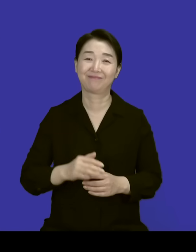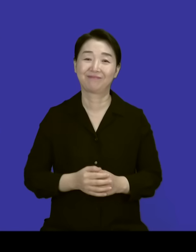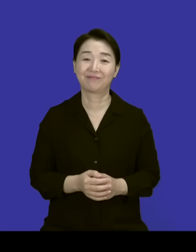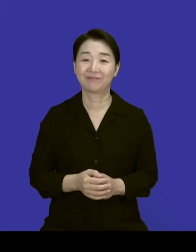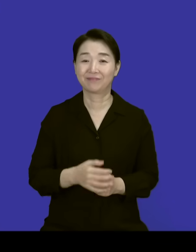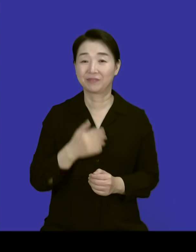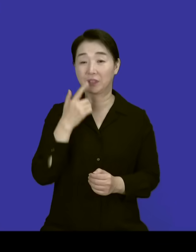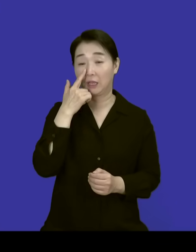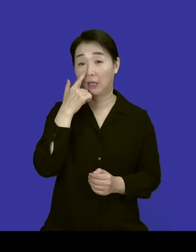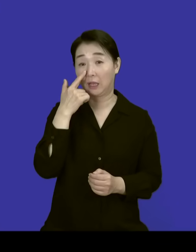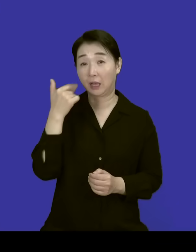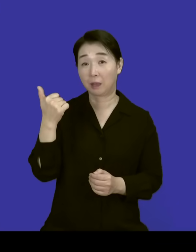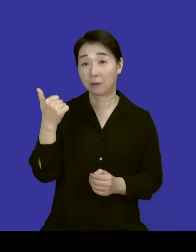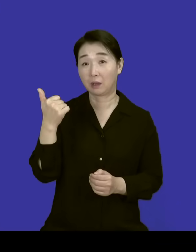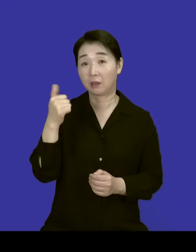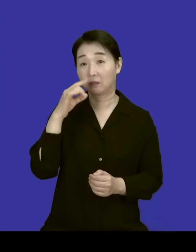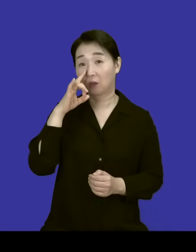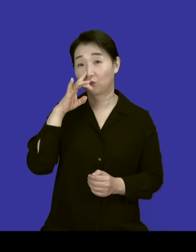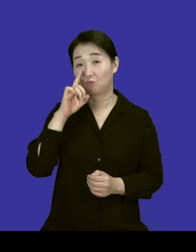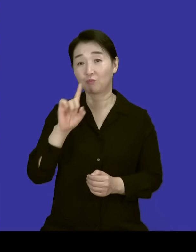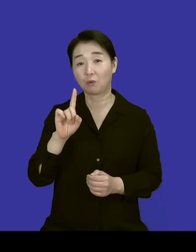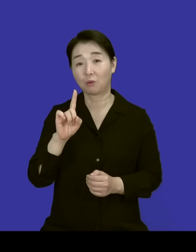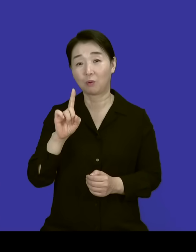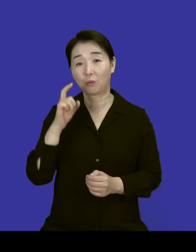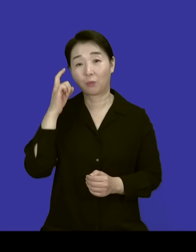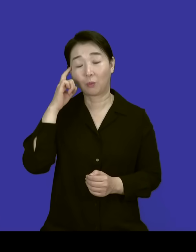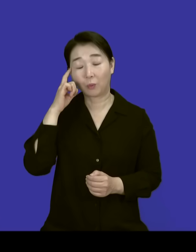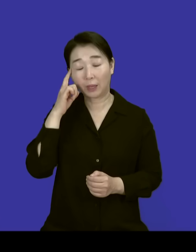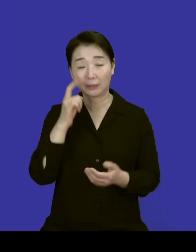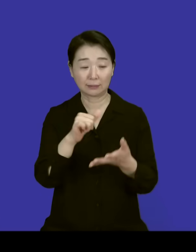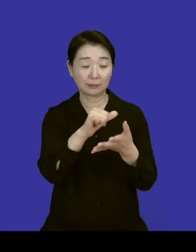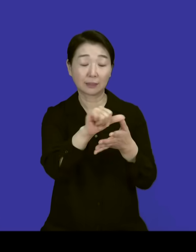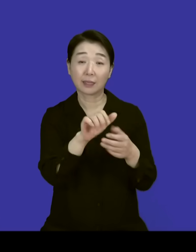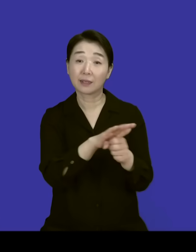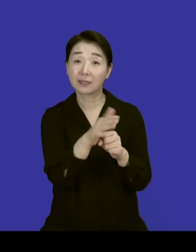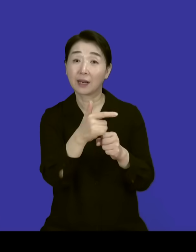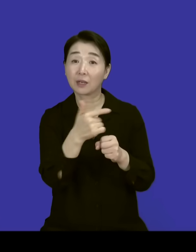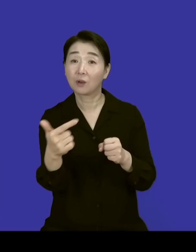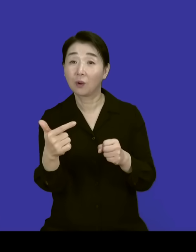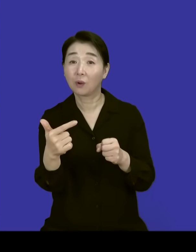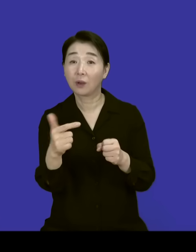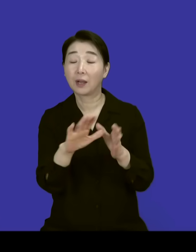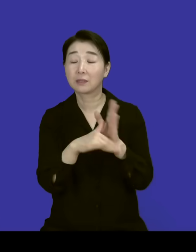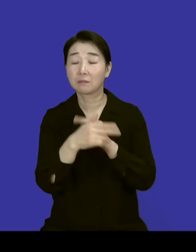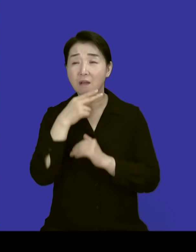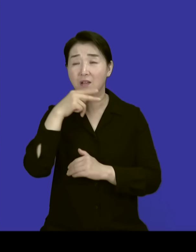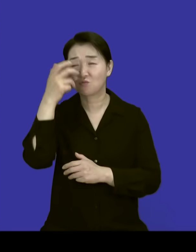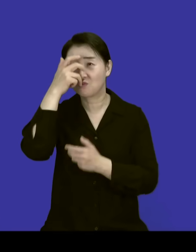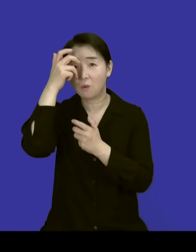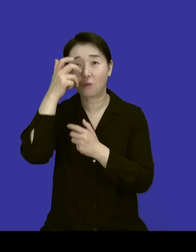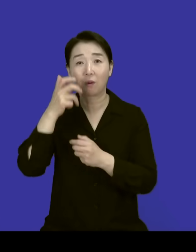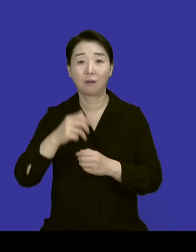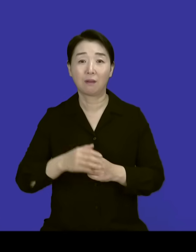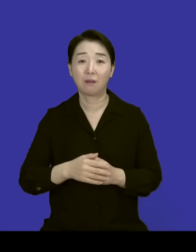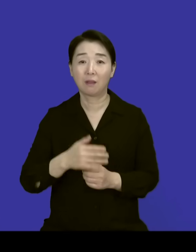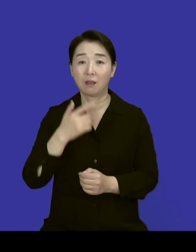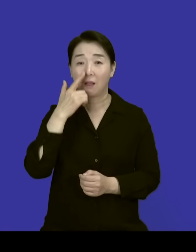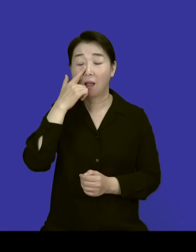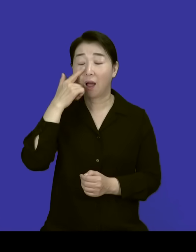아버지 저는 좀 궁금했던 게 왜 그때 그렇게 그러니까 큰 아들을 사랑하기도 했지만 사실 그때 술을 드시고 막 아버지한테